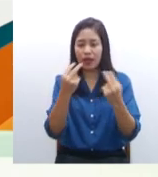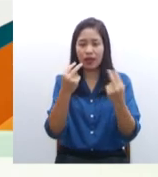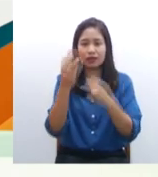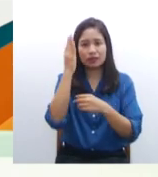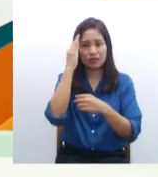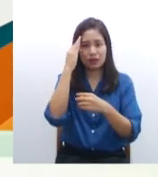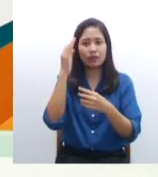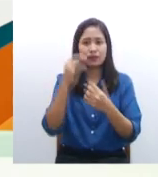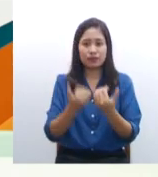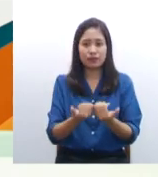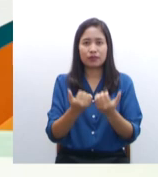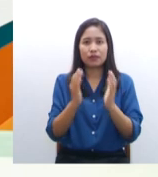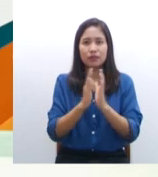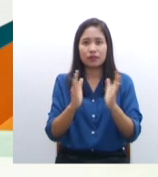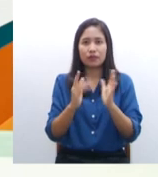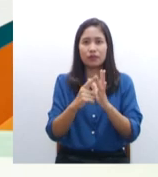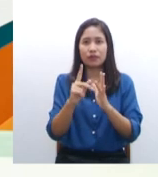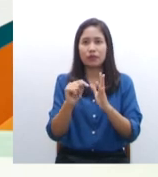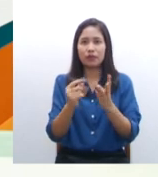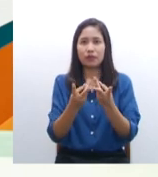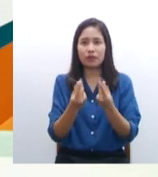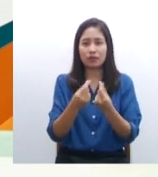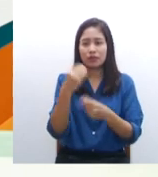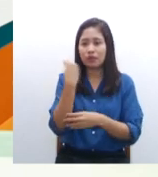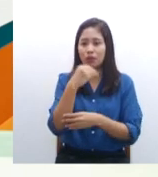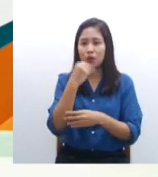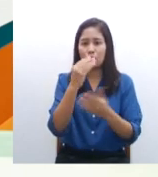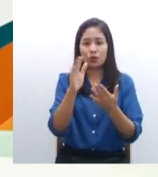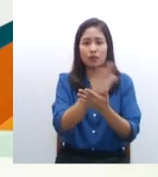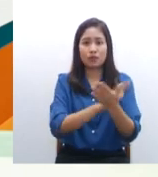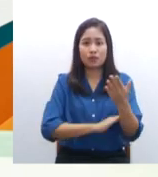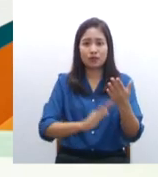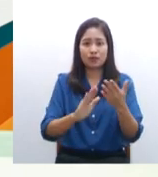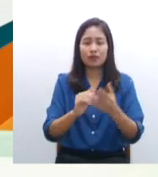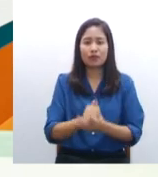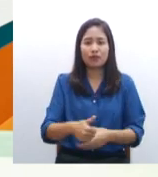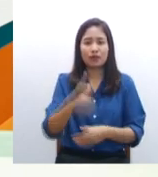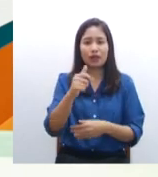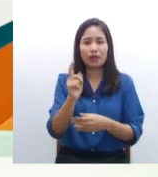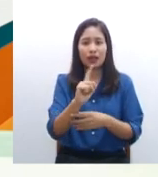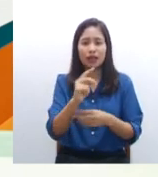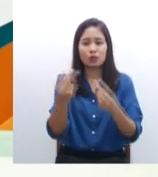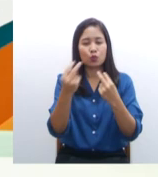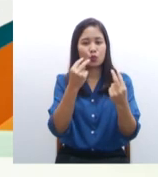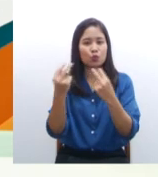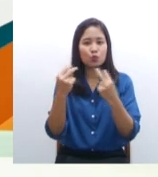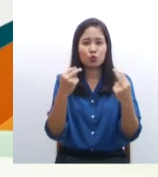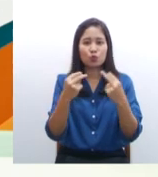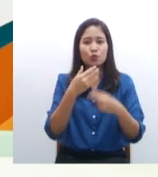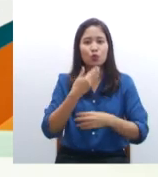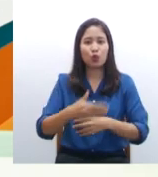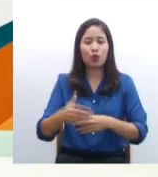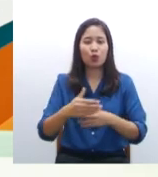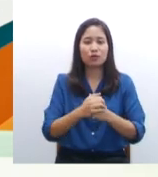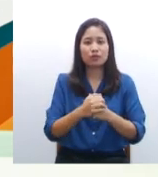นะครับต้องขอขอบคุณทางเขตพื้นที่การศึกษาทุกเขตพื้นที่ครับที่ได้รับ การติดตามชมรายการนะครับด้วยดีเสม